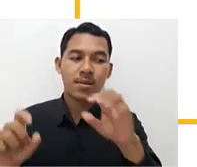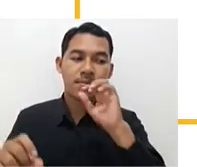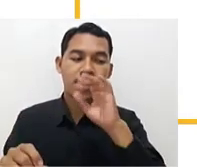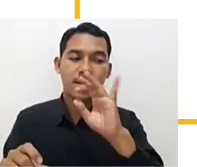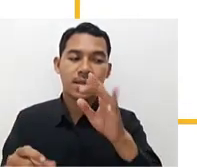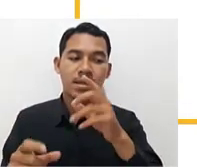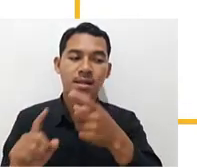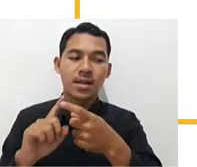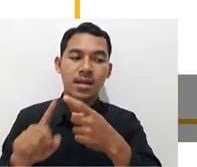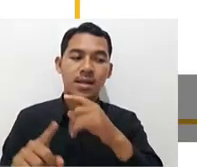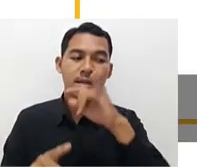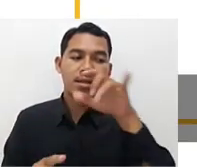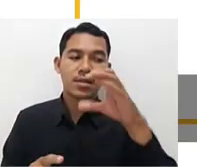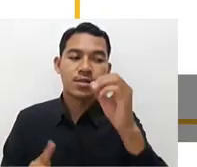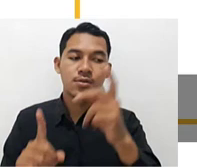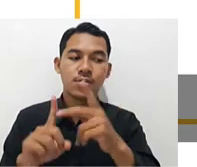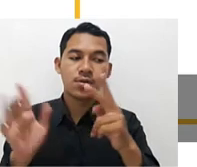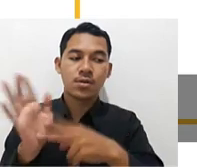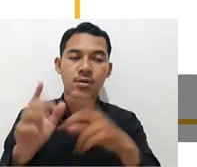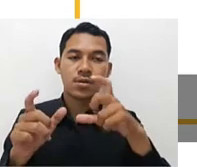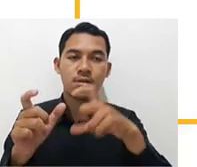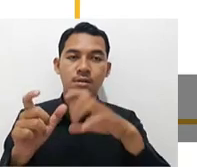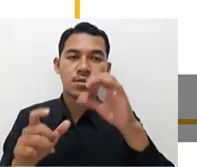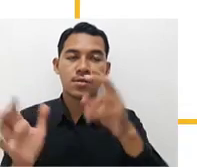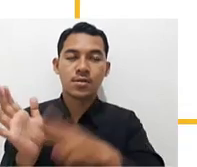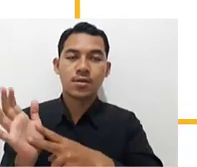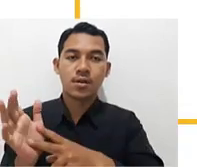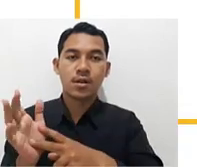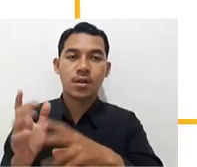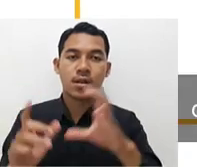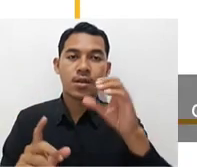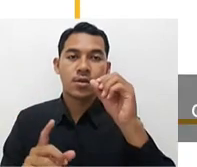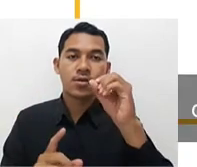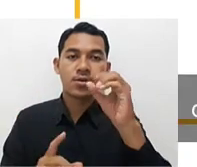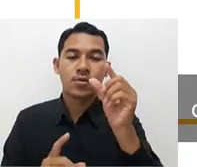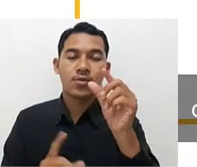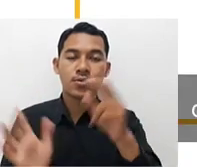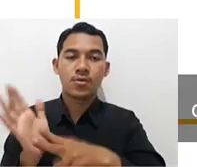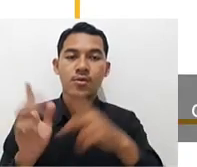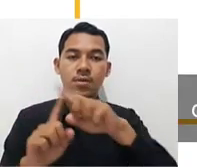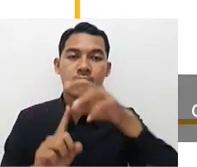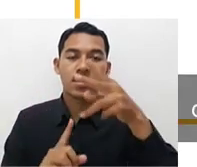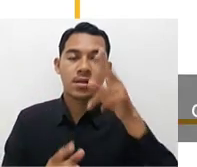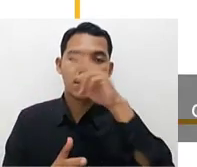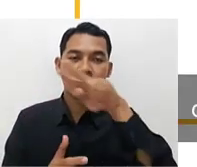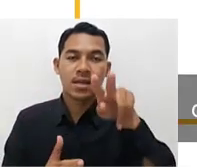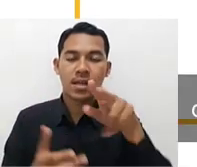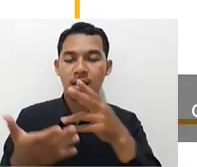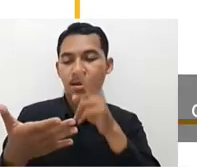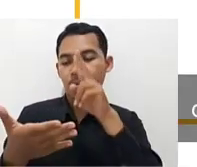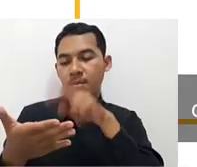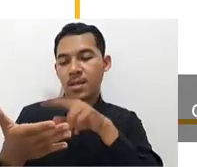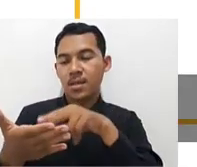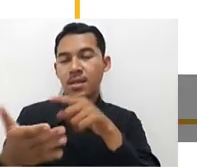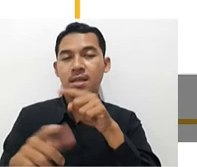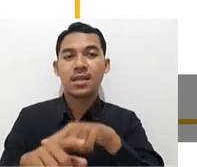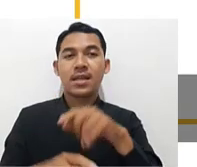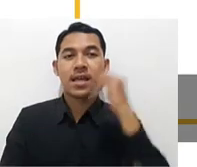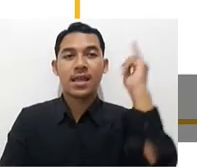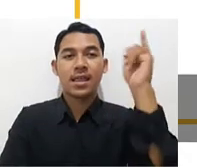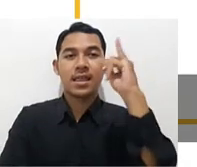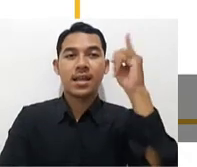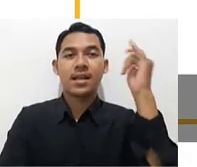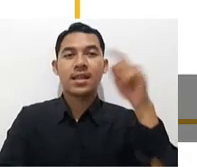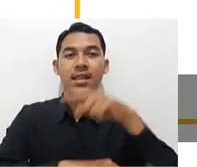dari rangkaian Johnson's counter. Nah, cari aja referensinya cukup banyak di internet, di YouTube